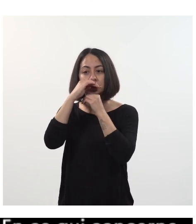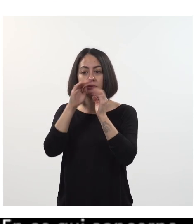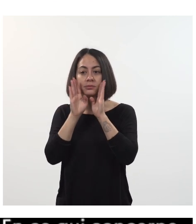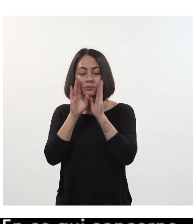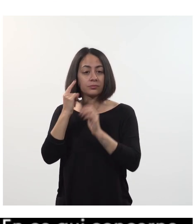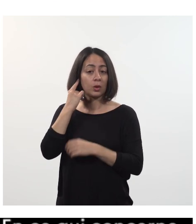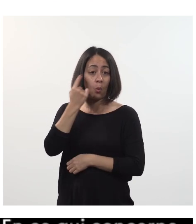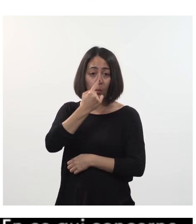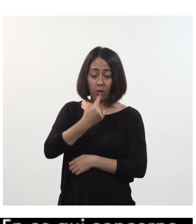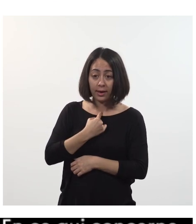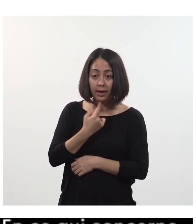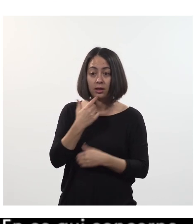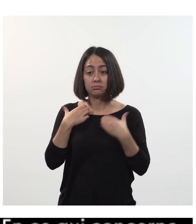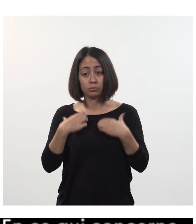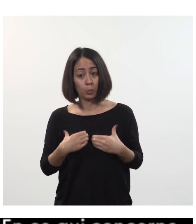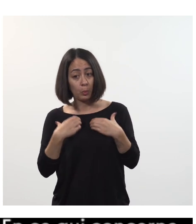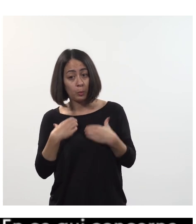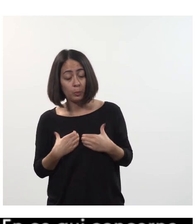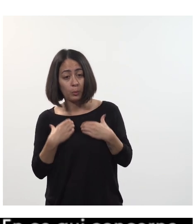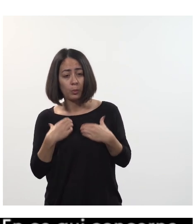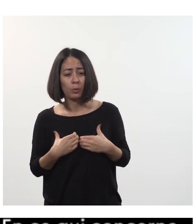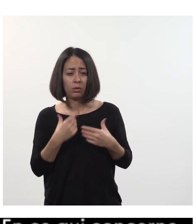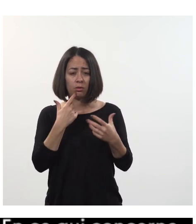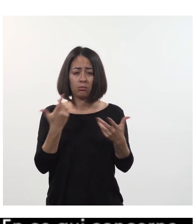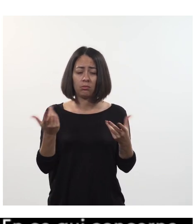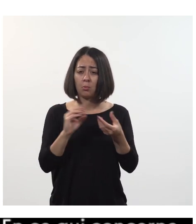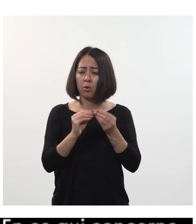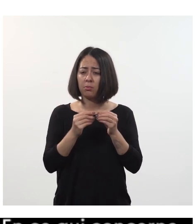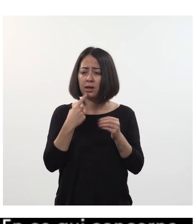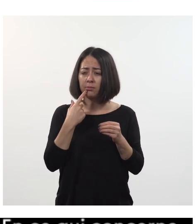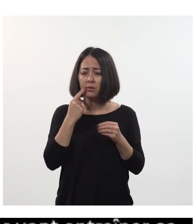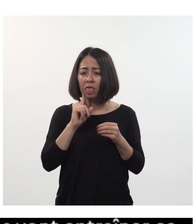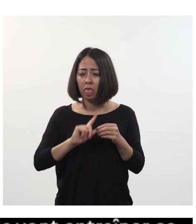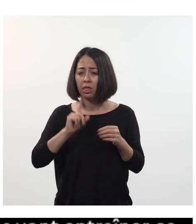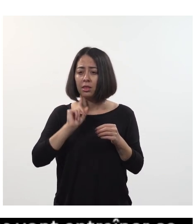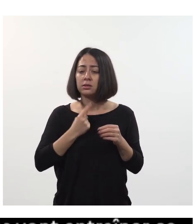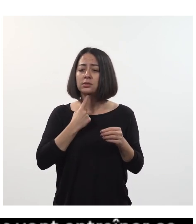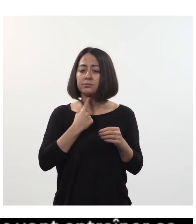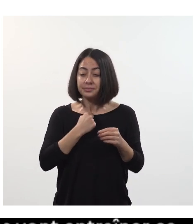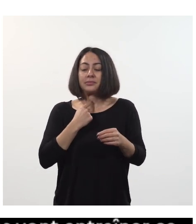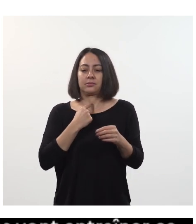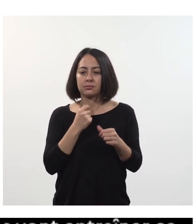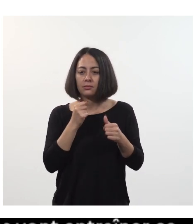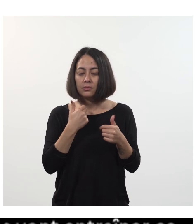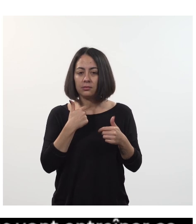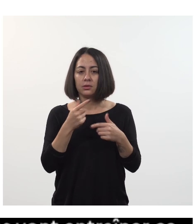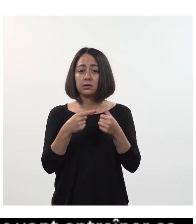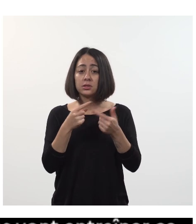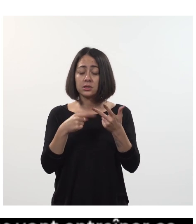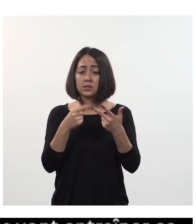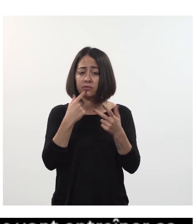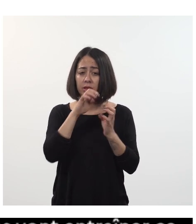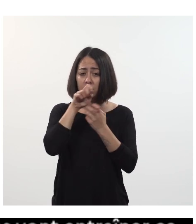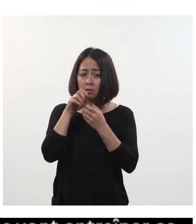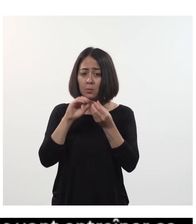ORL, pneumologiques, hein, avec des problèmes d'hypersalivation, d'une grosse langue, les fausses routes, les troubles dentaires. L'état psychique, hein,